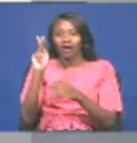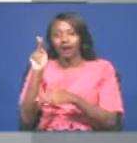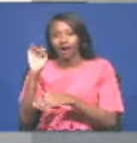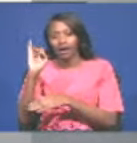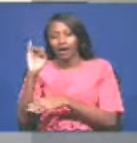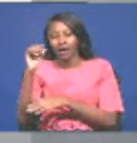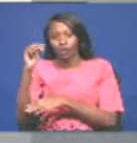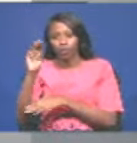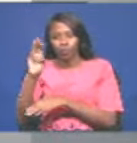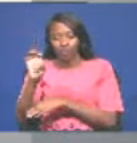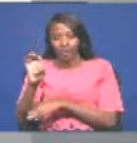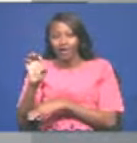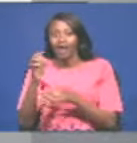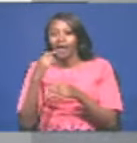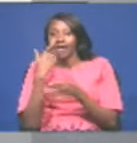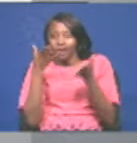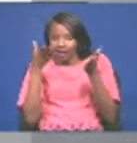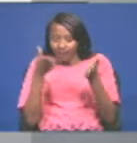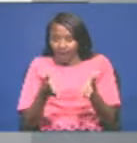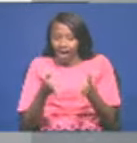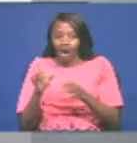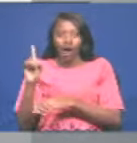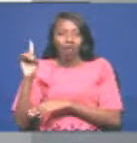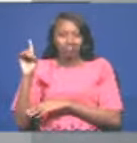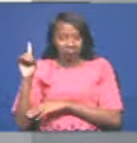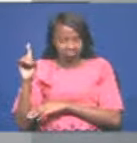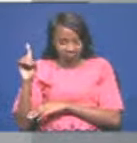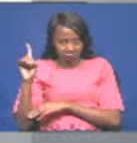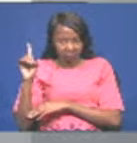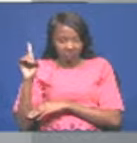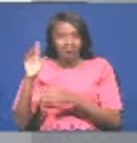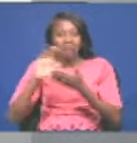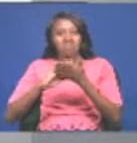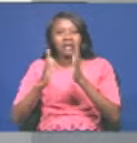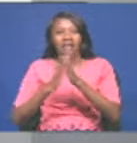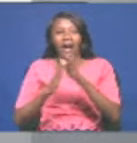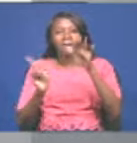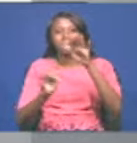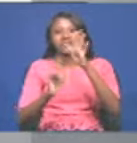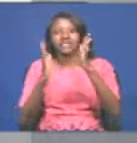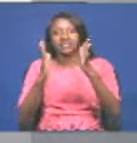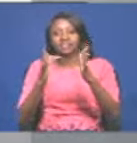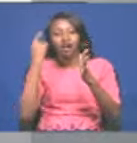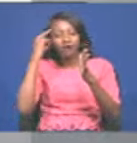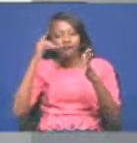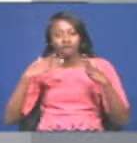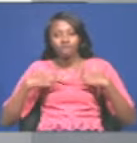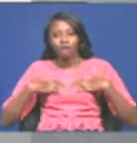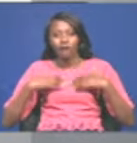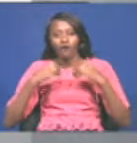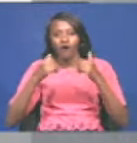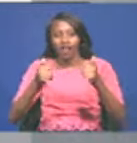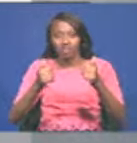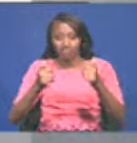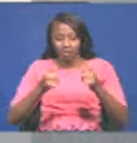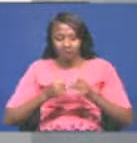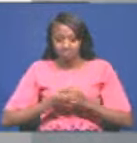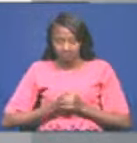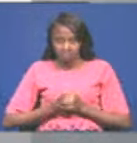ni Susan Nakhumicha, ambaye sasa ndio atakuwa waziri mpya wa sekta hiyo ya afya.